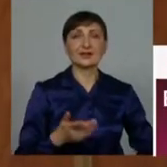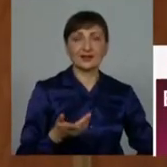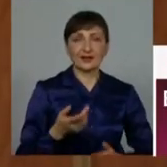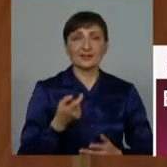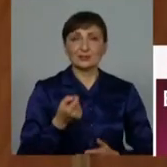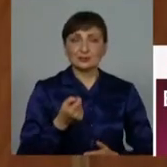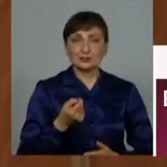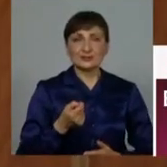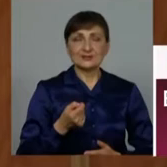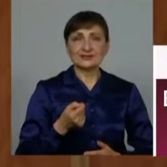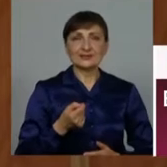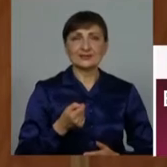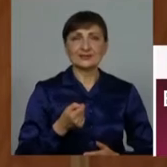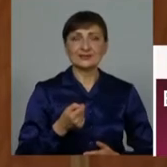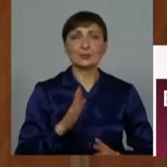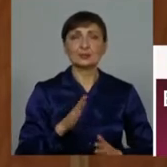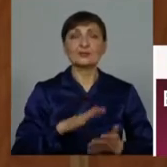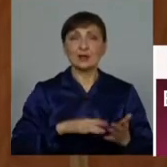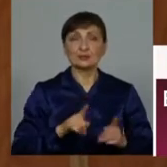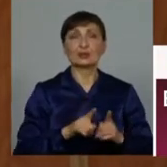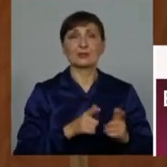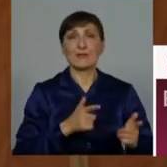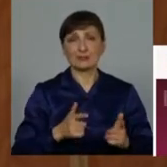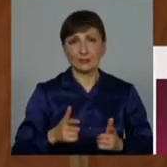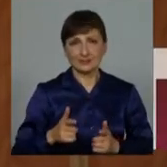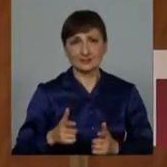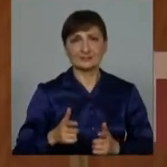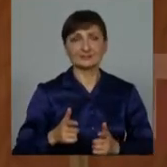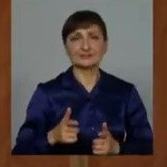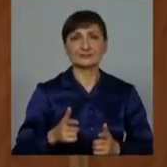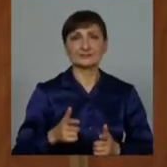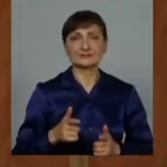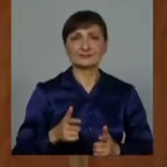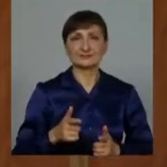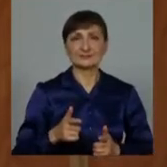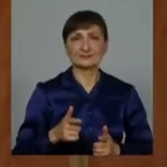потом потихоньку готовиться к процессу игры. Буду там